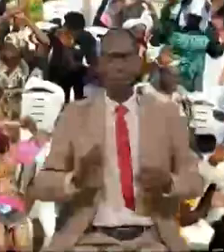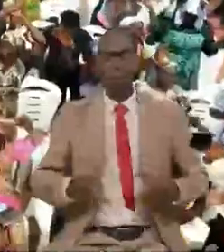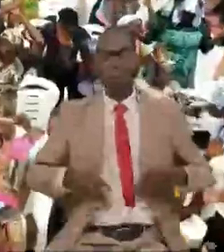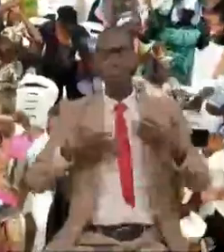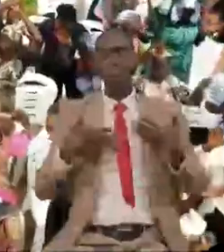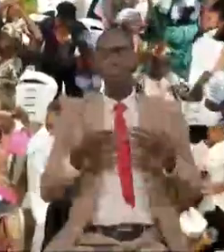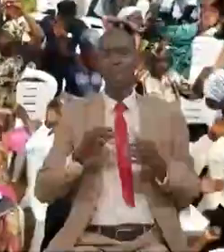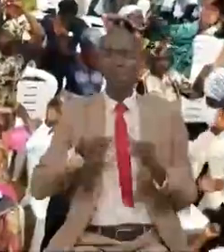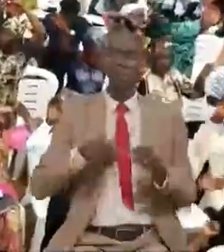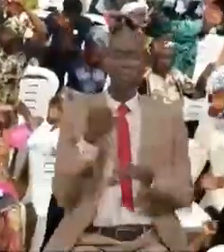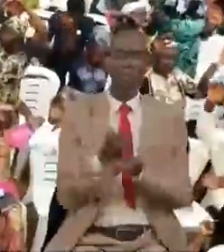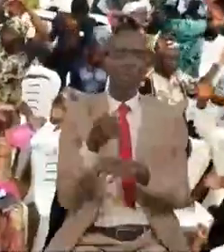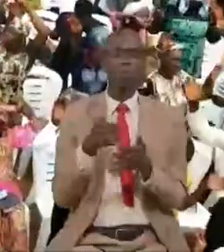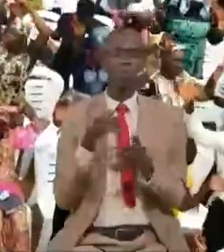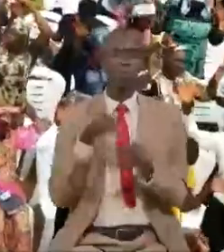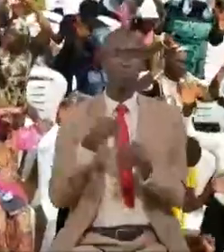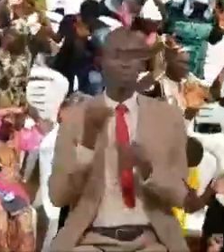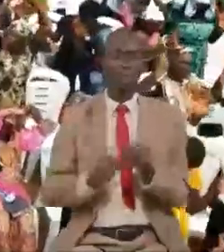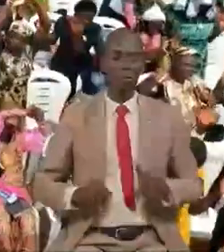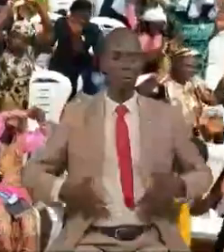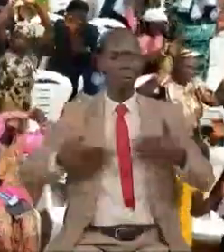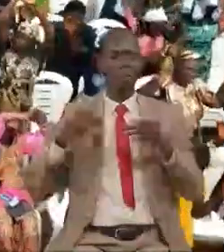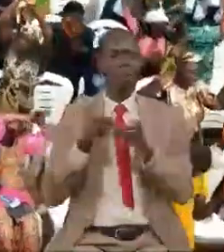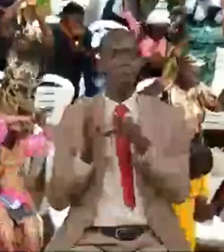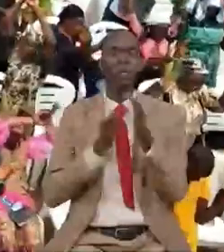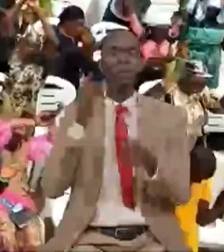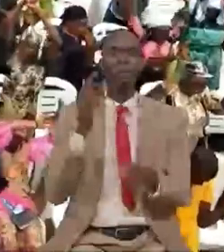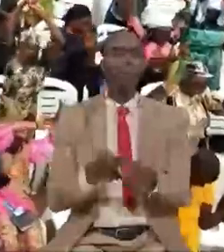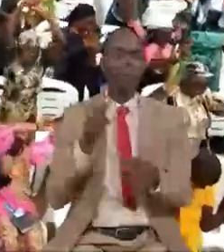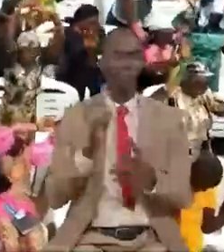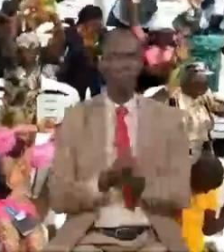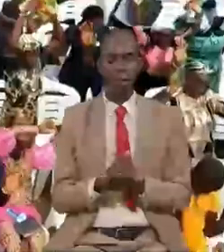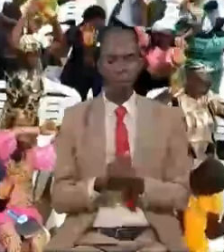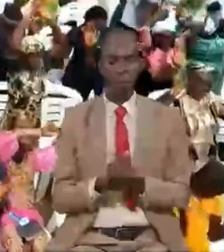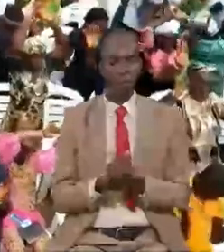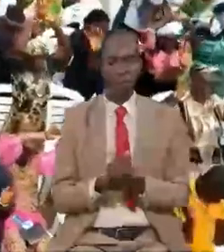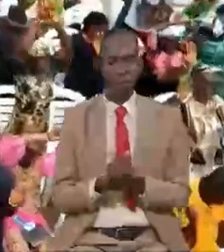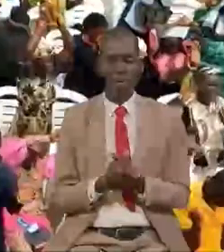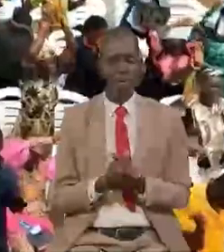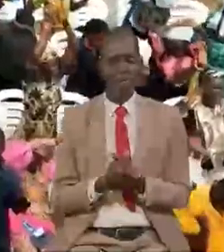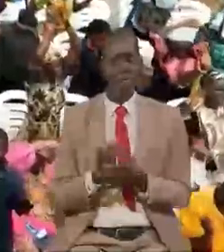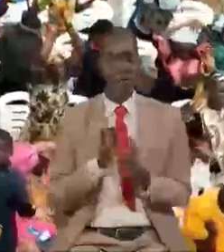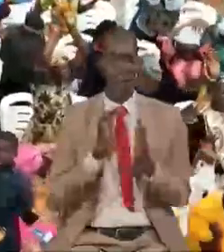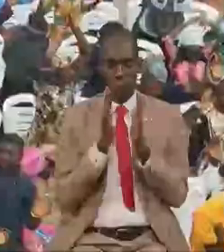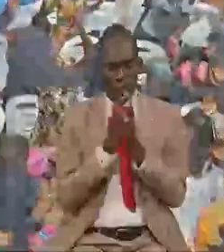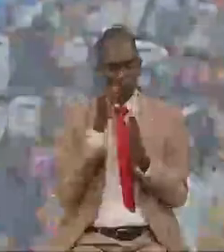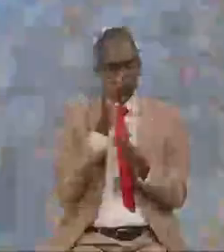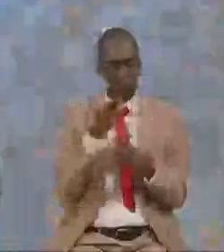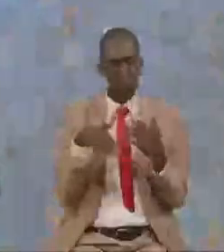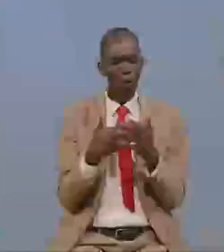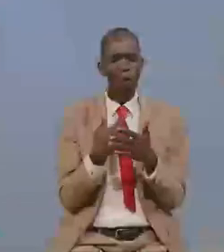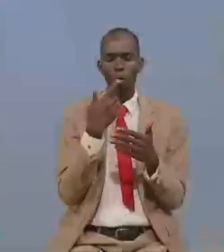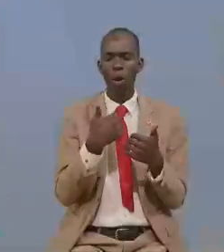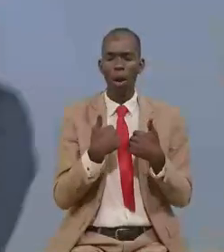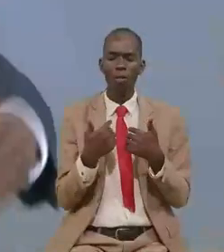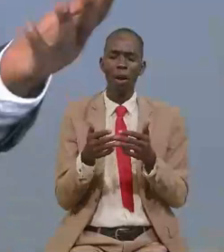Confirme-le dans chaque vie. Au nom de Jésus, je prie pour ceux qui ont demandé la puissance